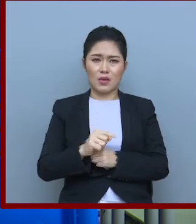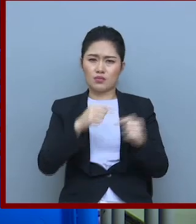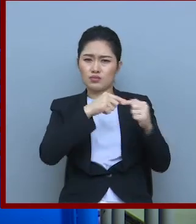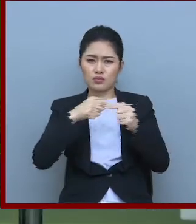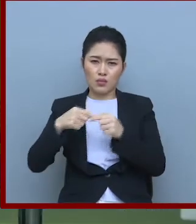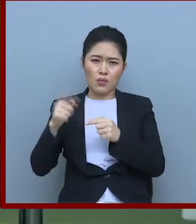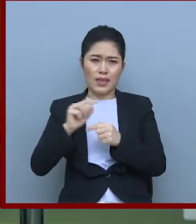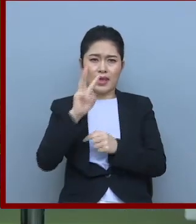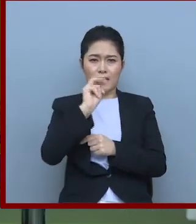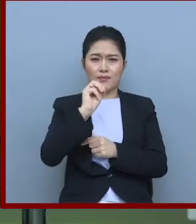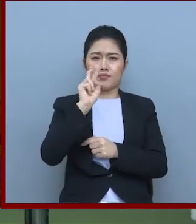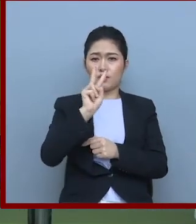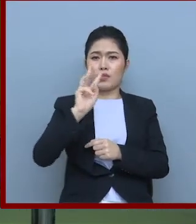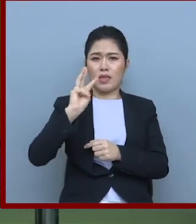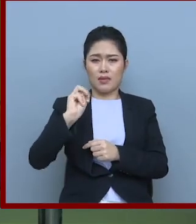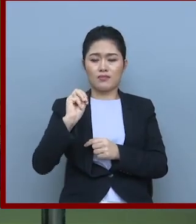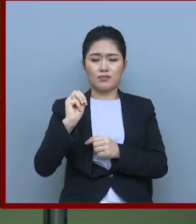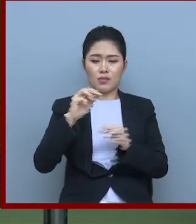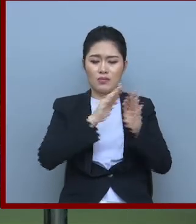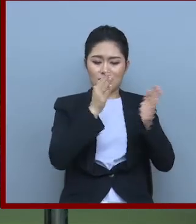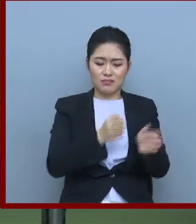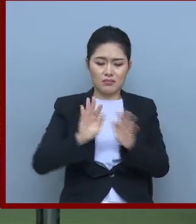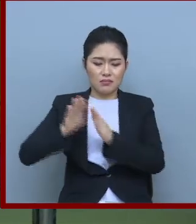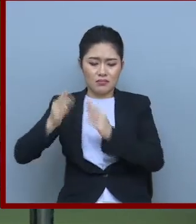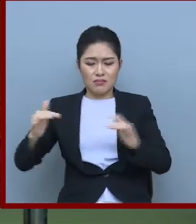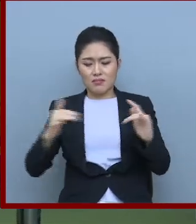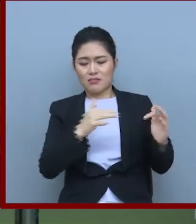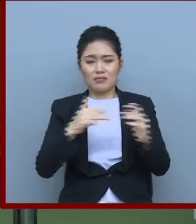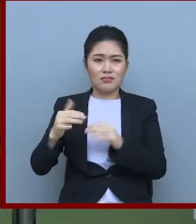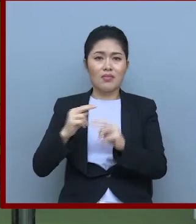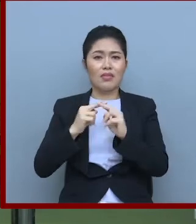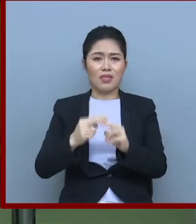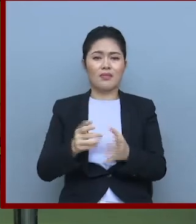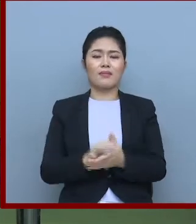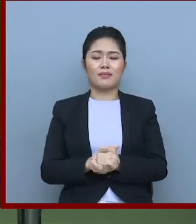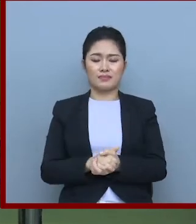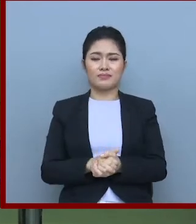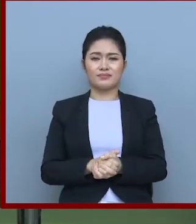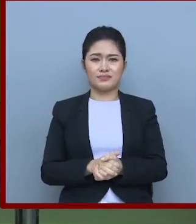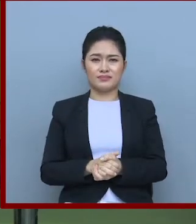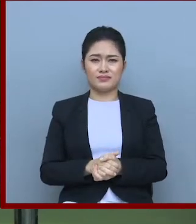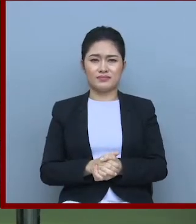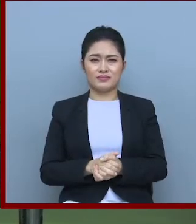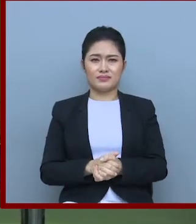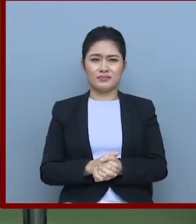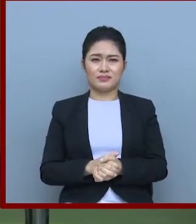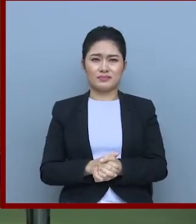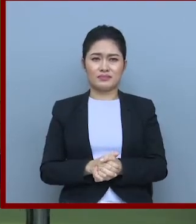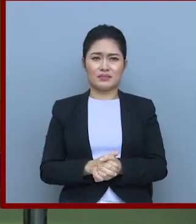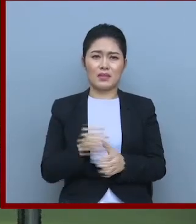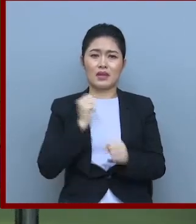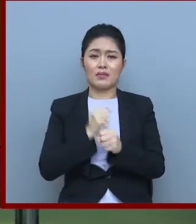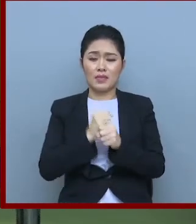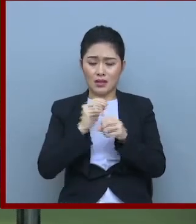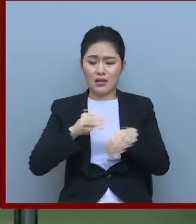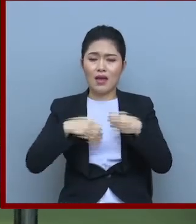ชื่อมต่อกับ M2M Machine to Machine หรือ Internet of Things นะครับต่างๆเลยอันนี้